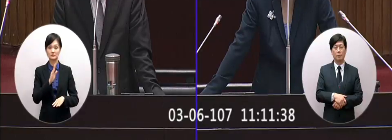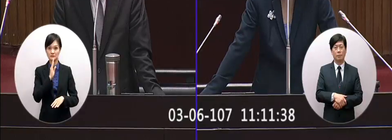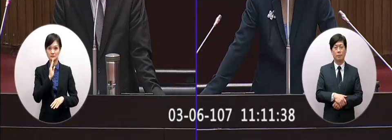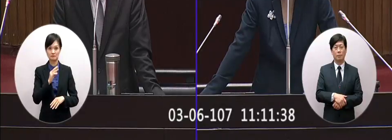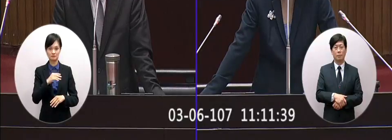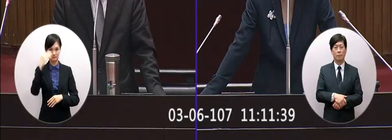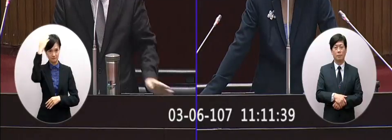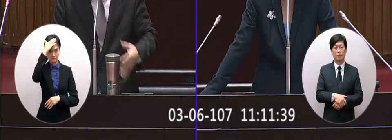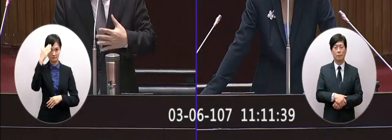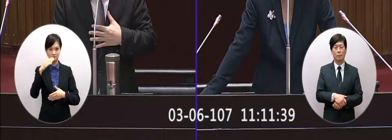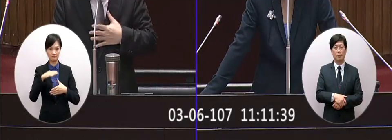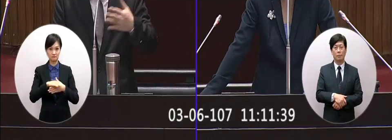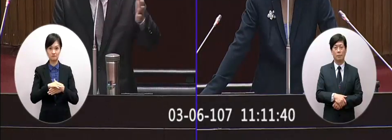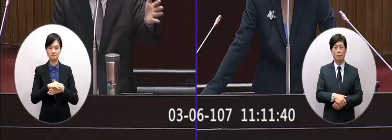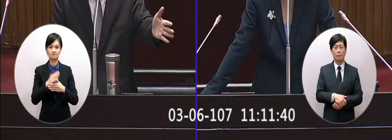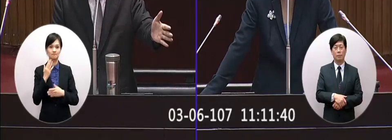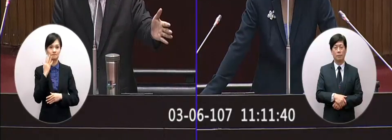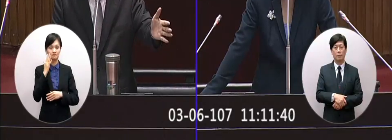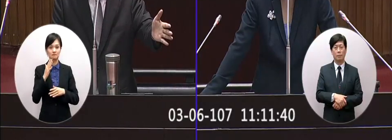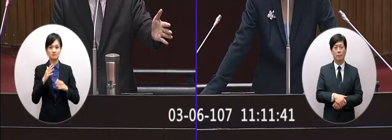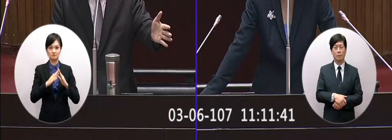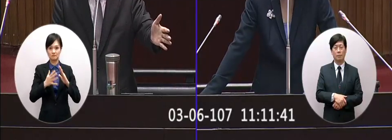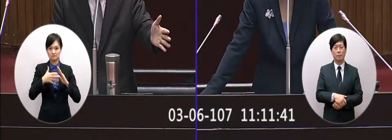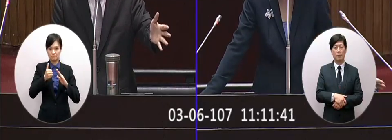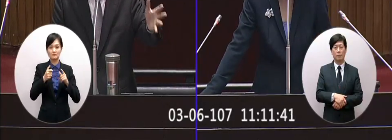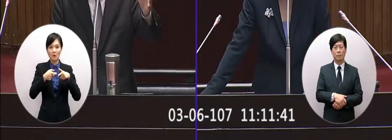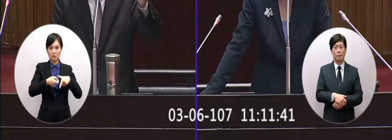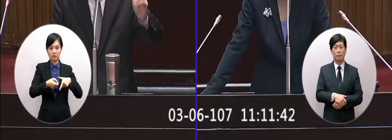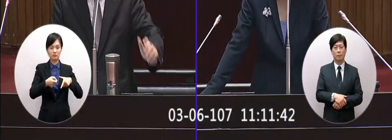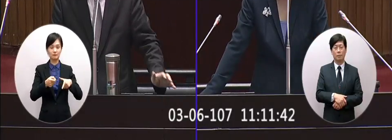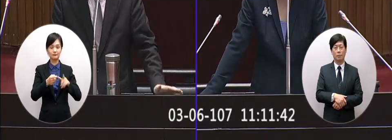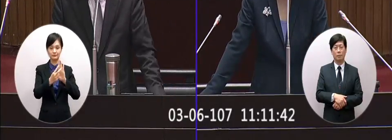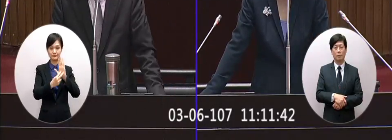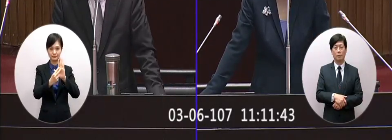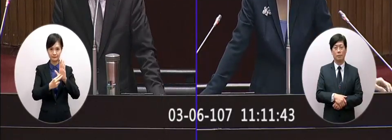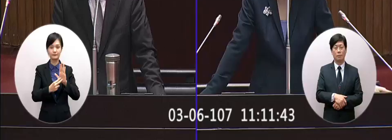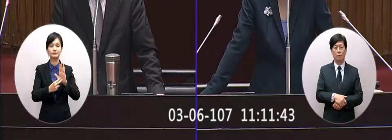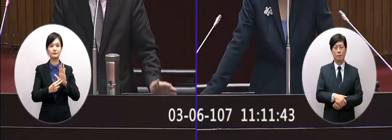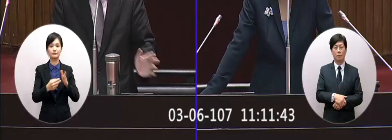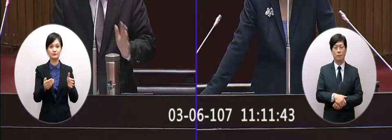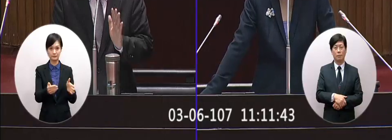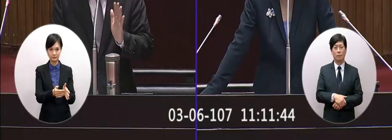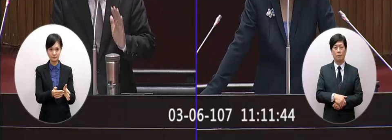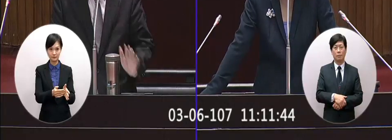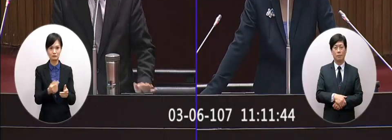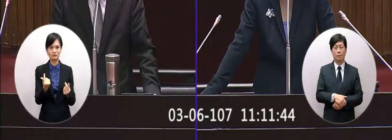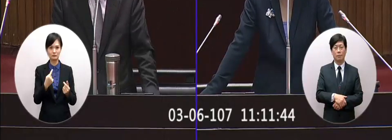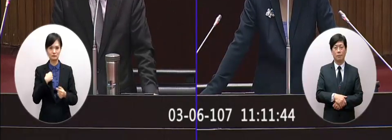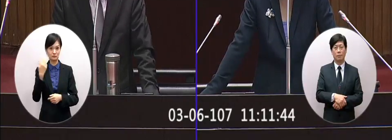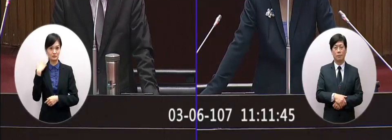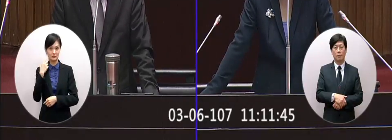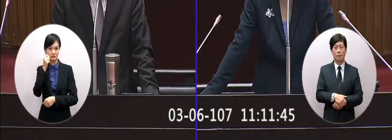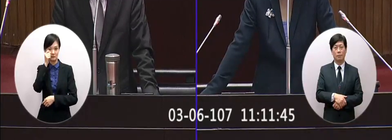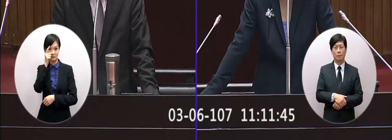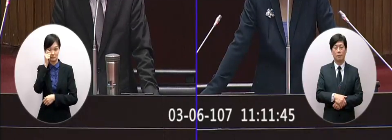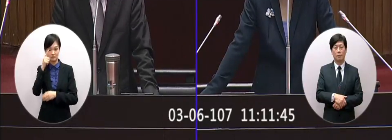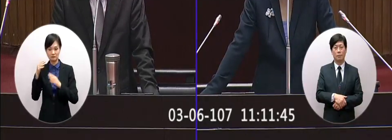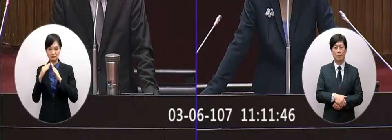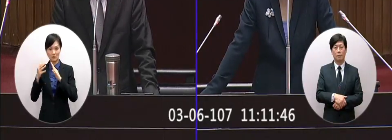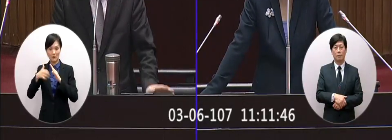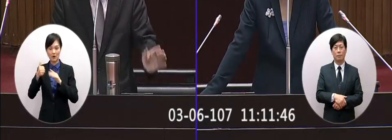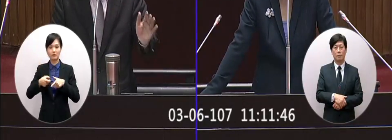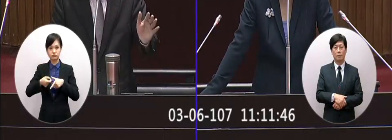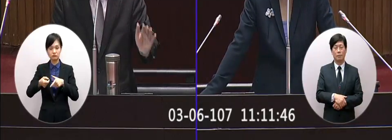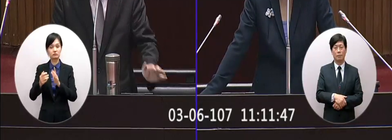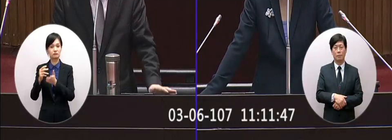他有公开说明，就好像我当时在当台南市长在公开说明的时候，我没有特别去要求当时的行政院